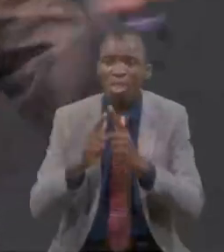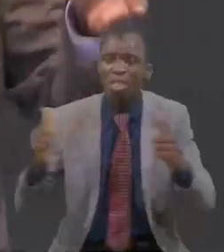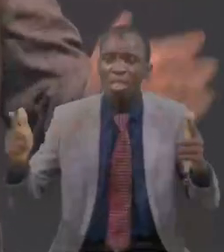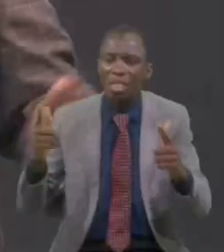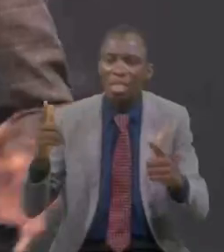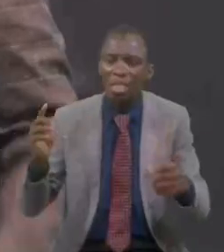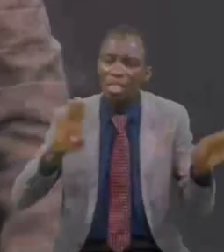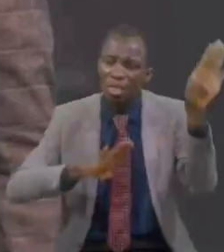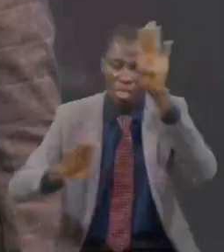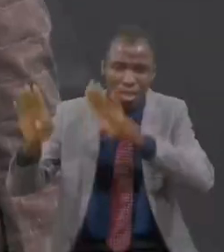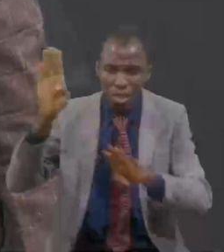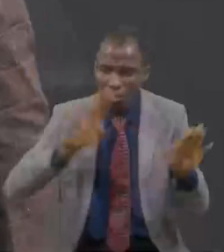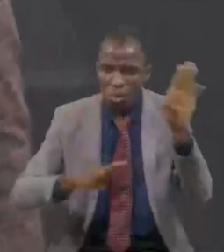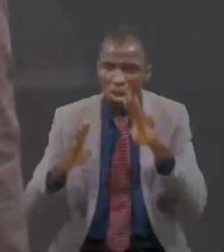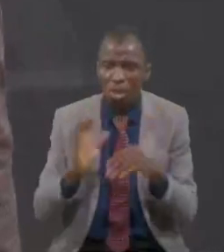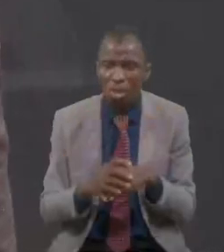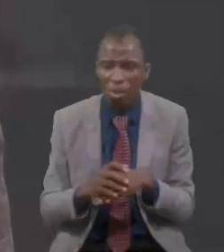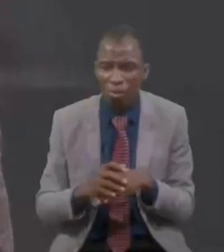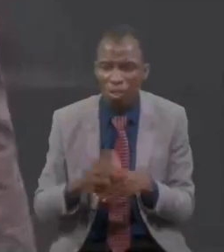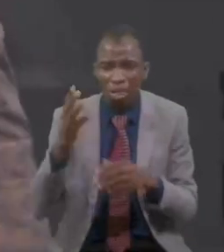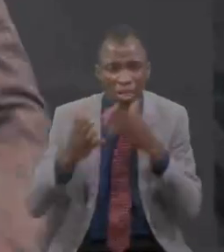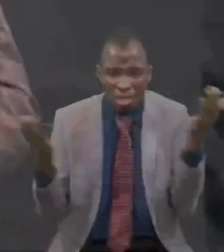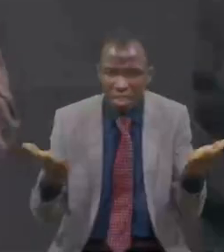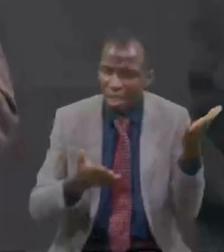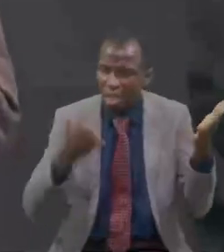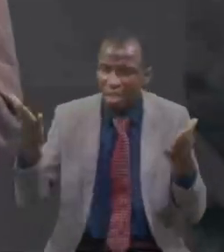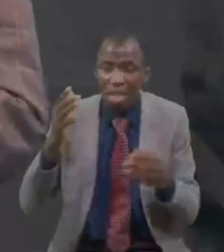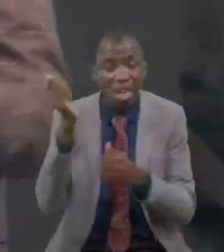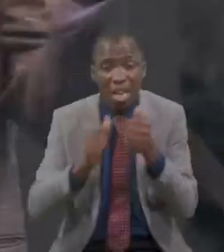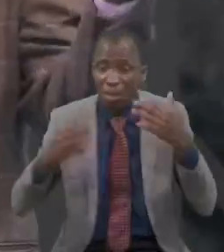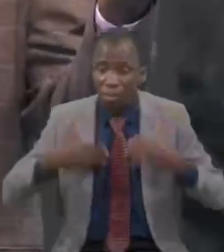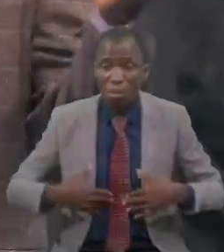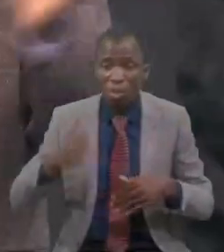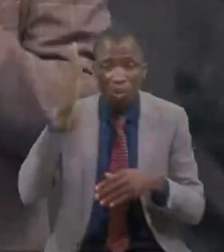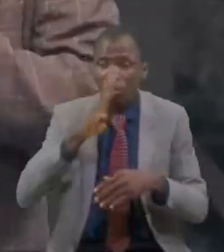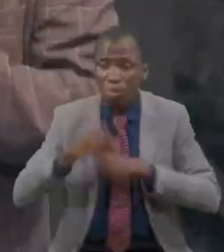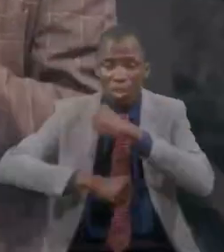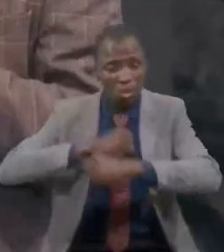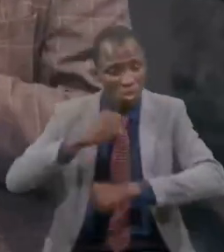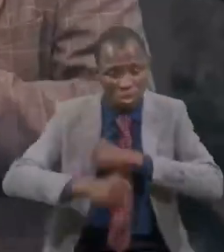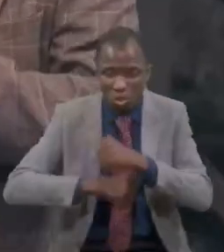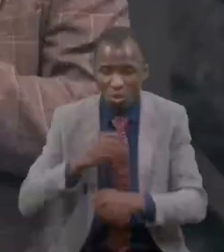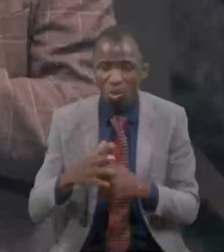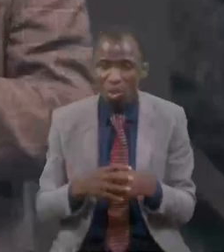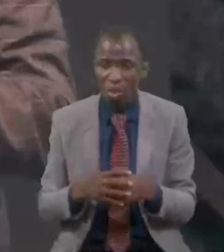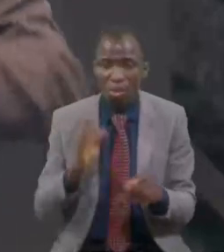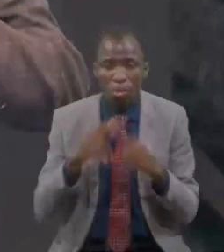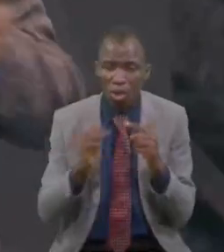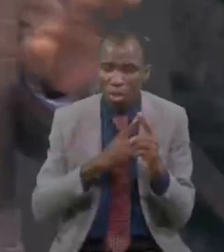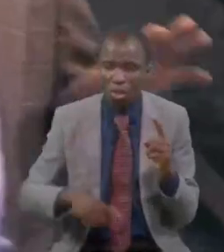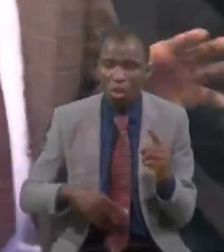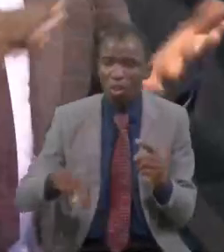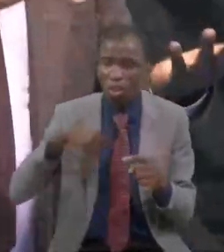grande tribulation il aura la tribulation ici et là tout le monde souffrira mais le Seigneur a